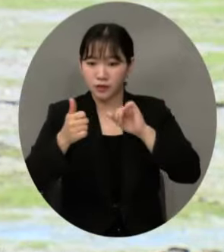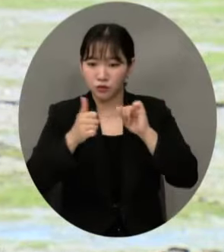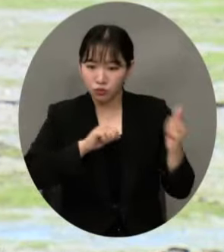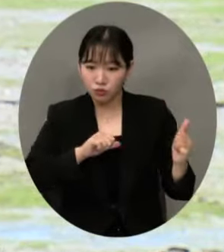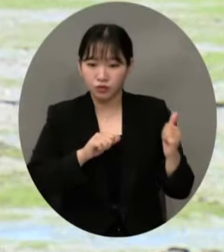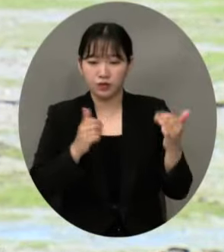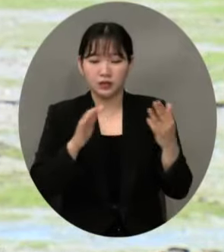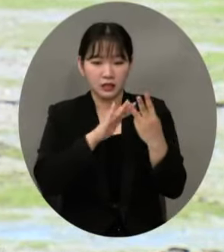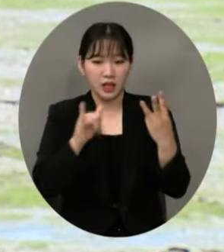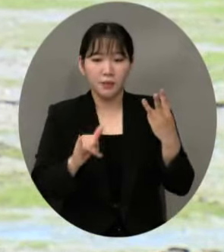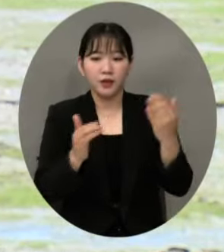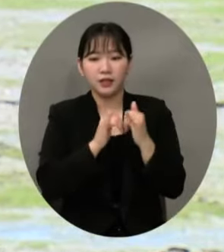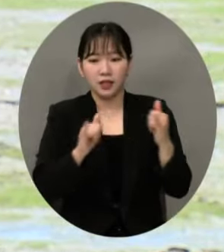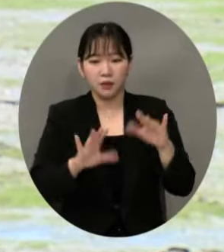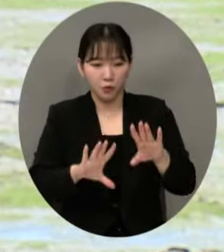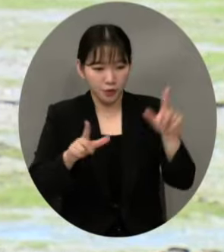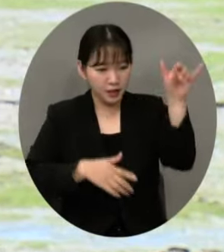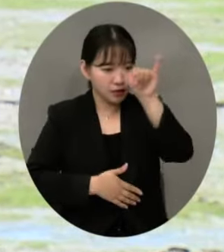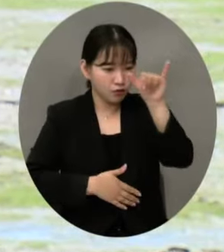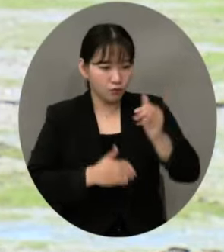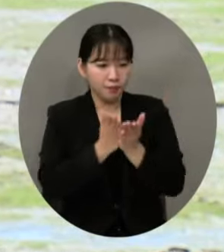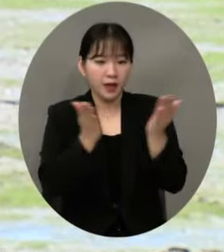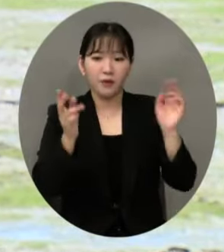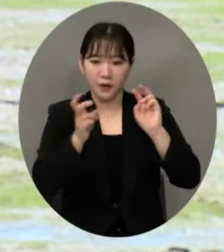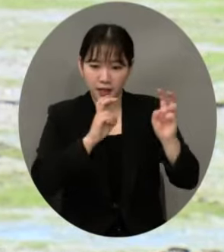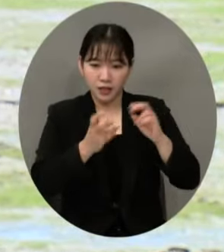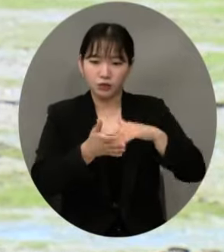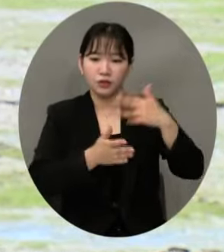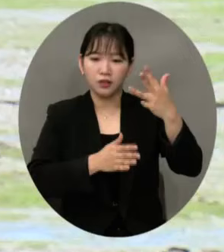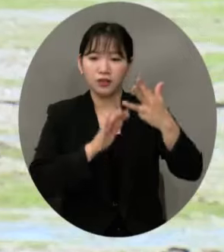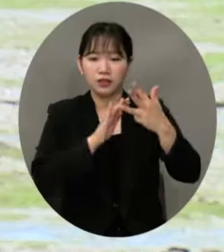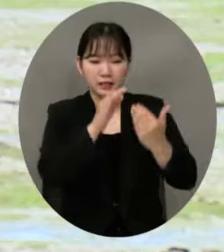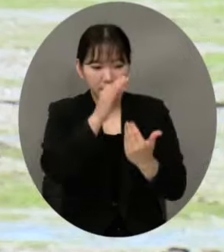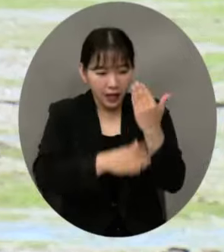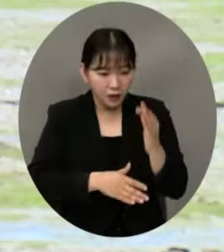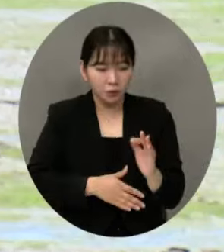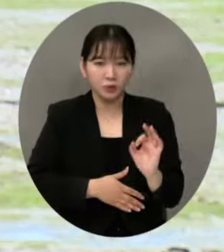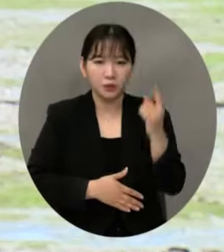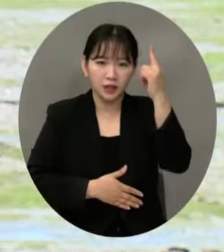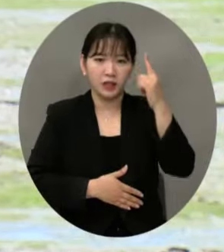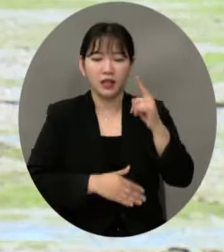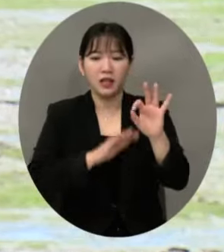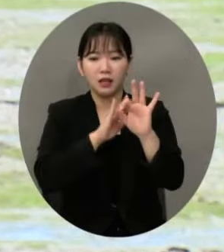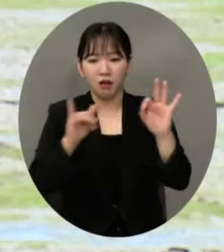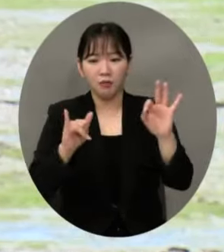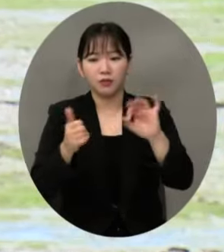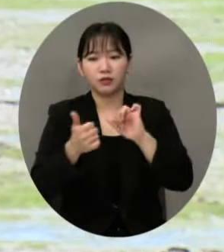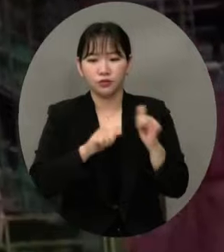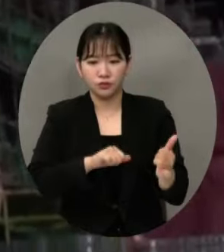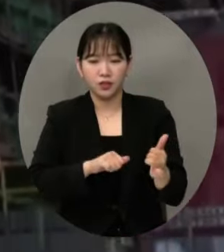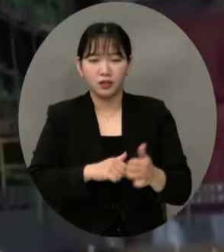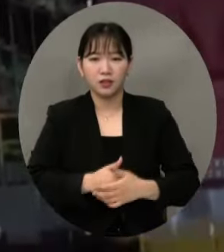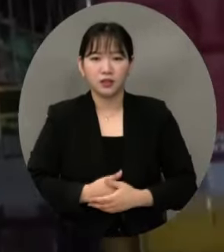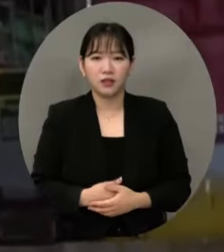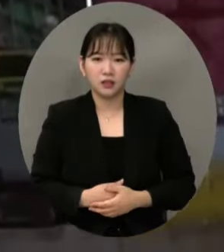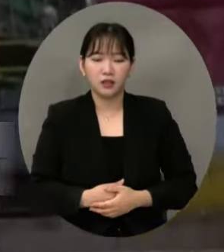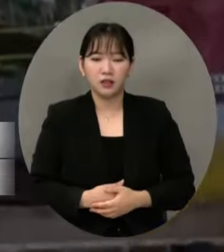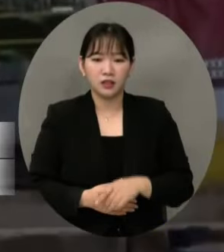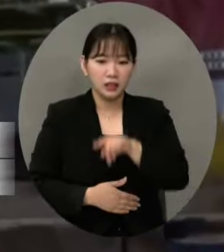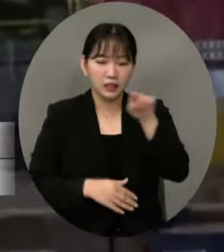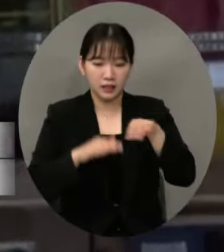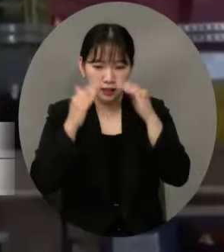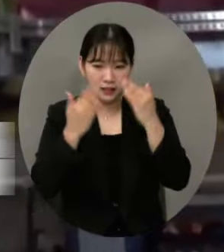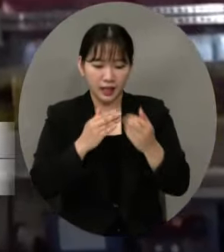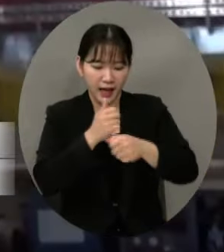3명의 노동자를 포함해 올해 전국 조선소에서는 8건의 사고로 10명의 노동자가 작업 중 목숨을 잃었습니다. 이들은